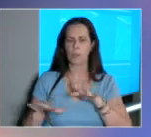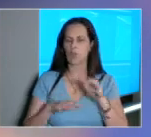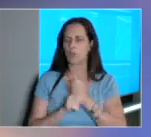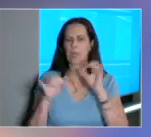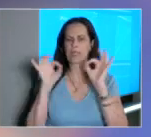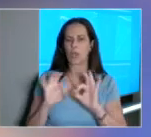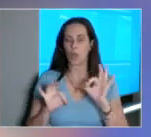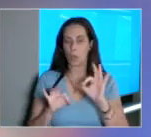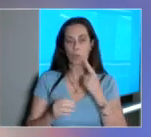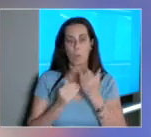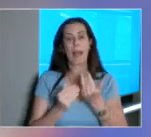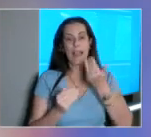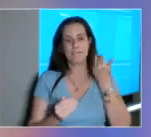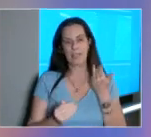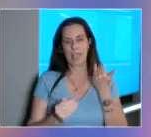שיתוק.